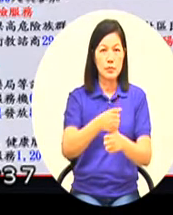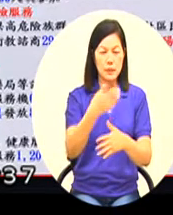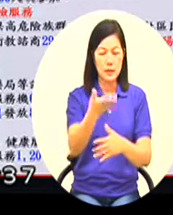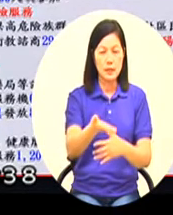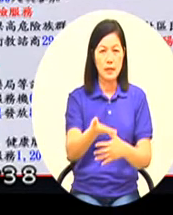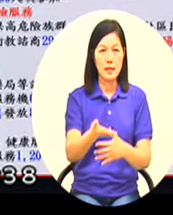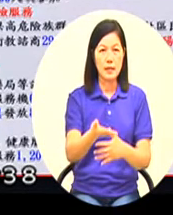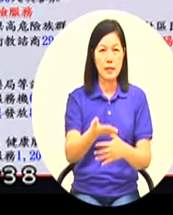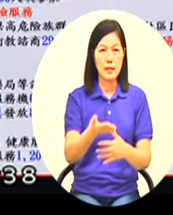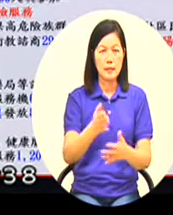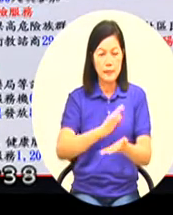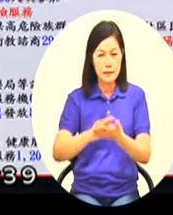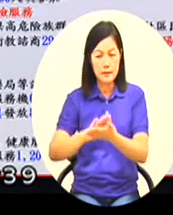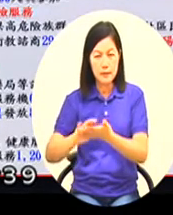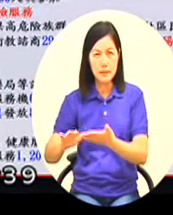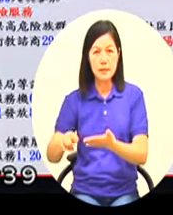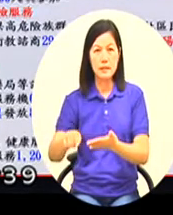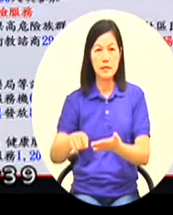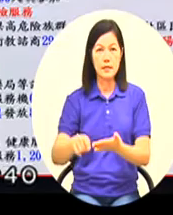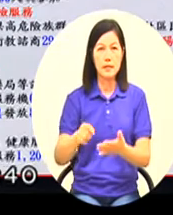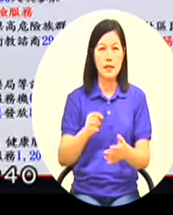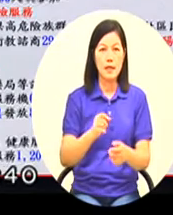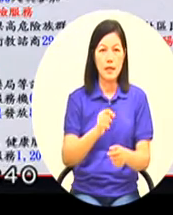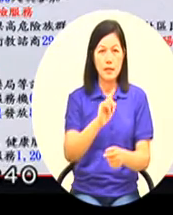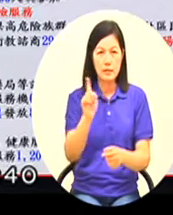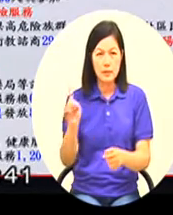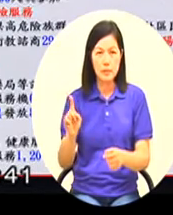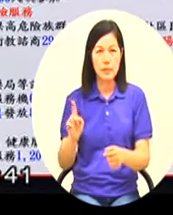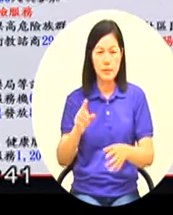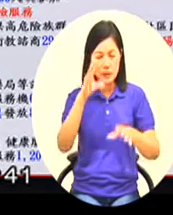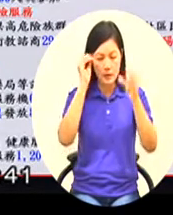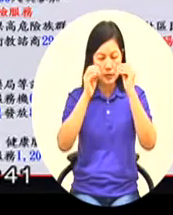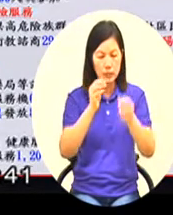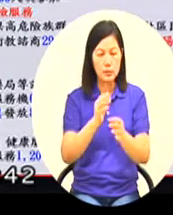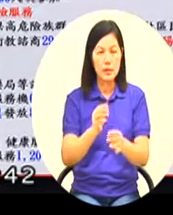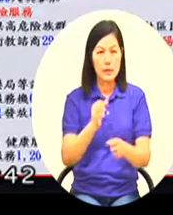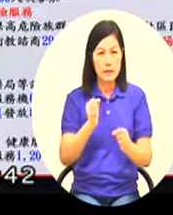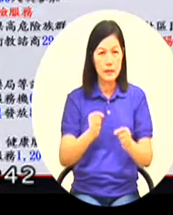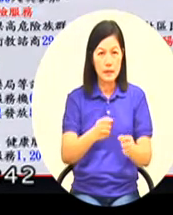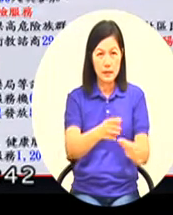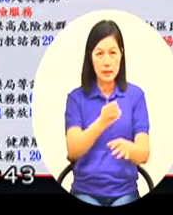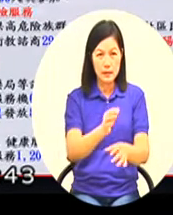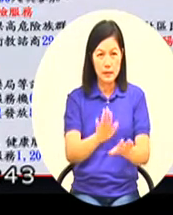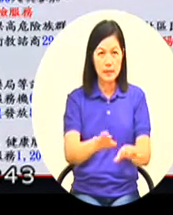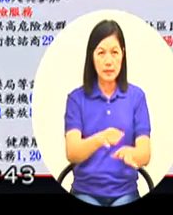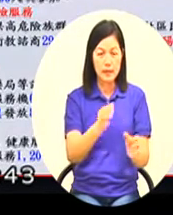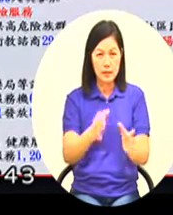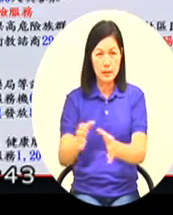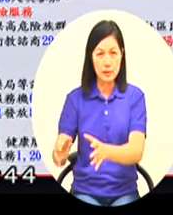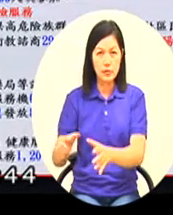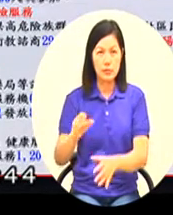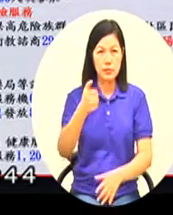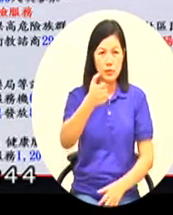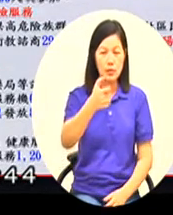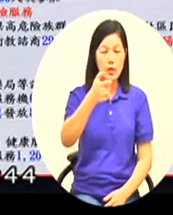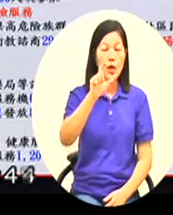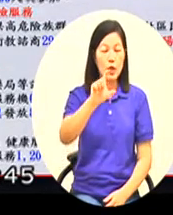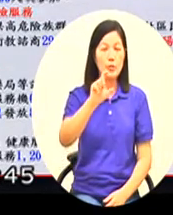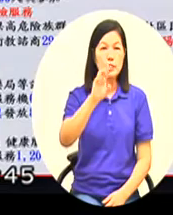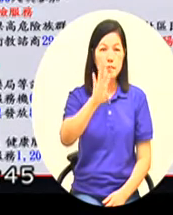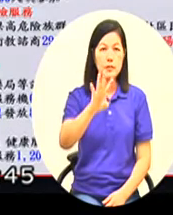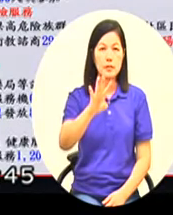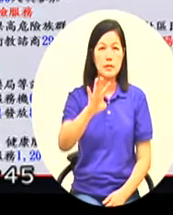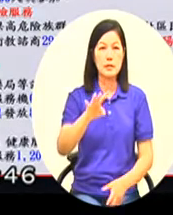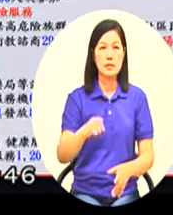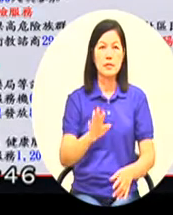关清洁针具的一个执行工作。那目前有发放设置是64台，那另外清洁针具的发放是超过